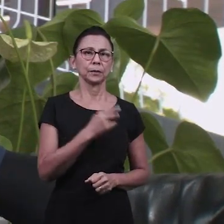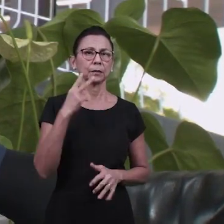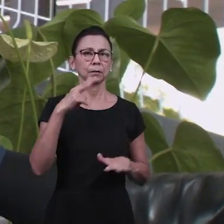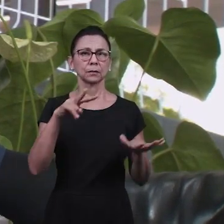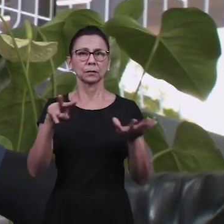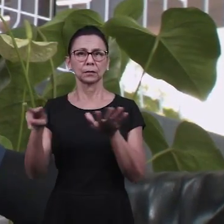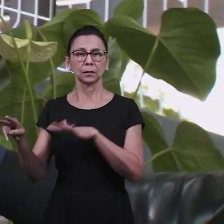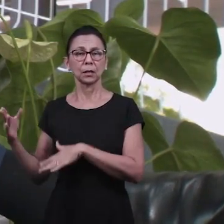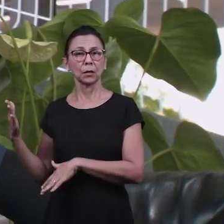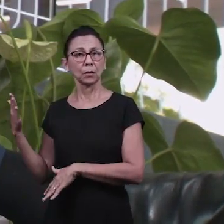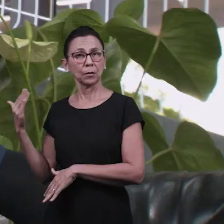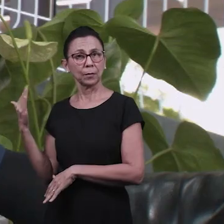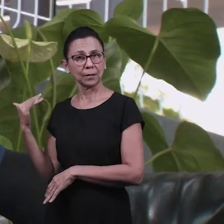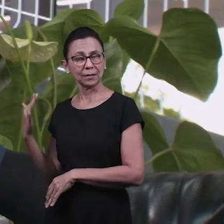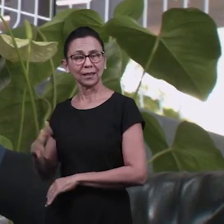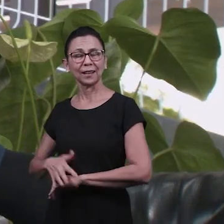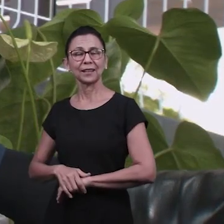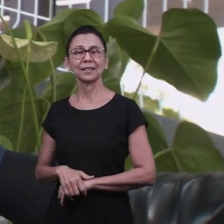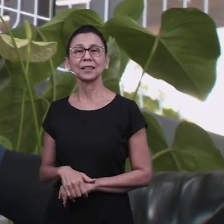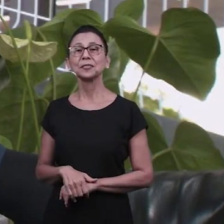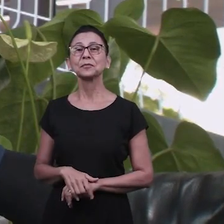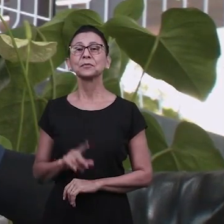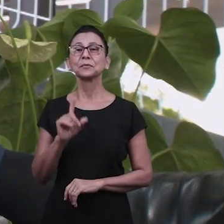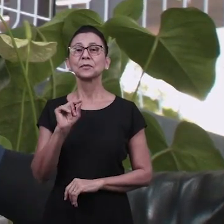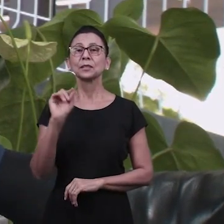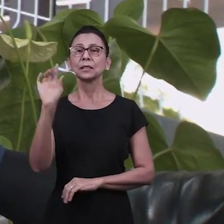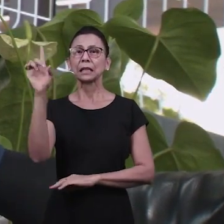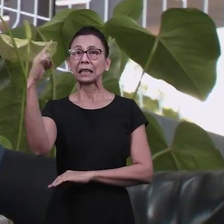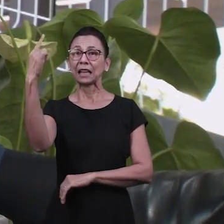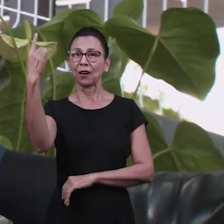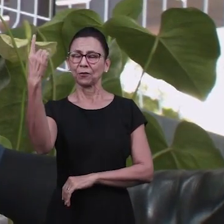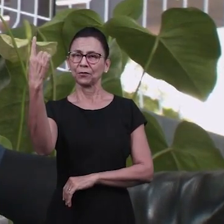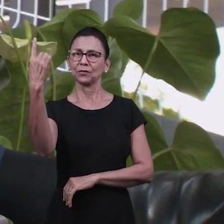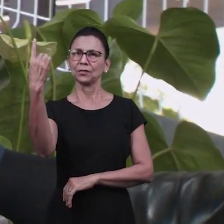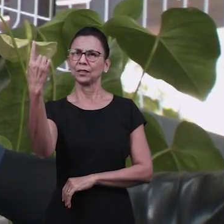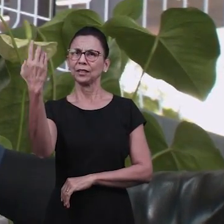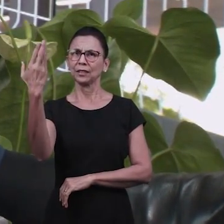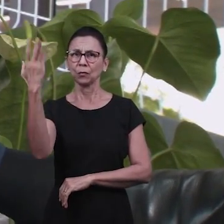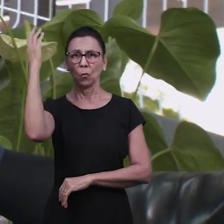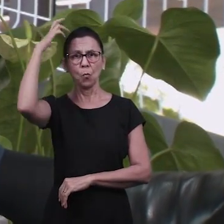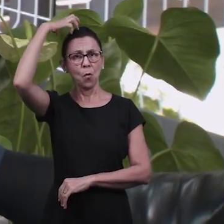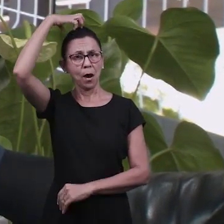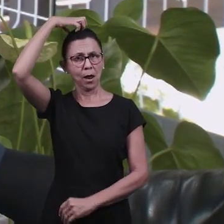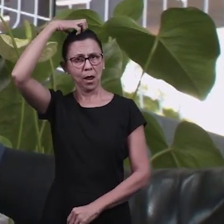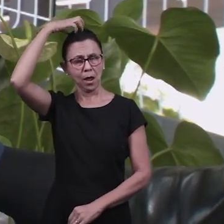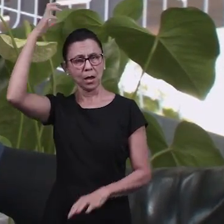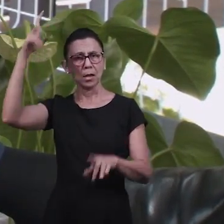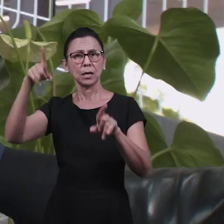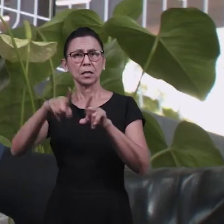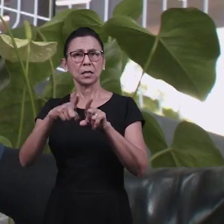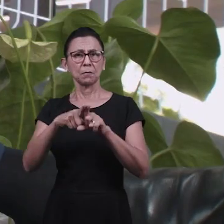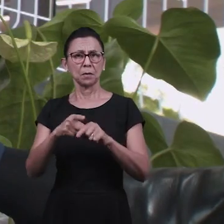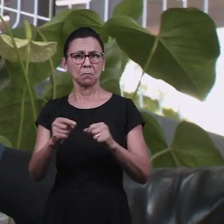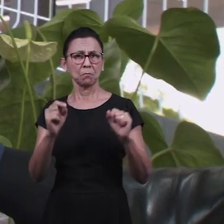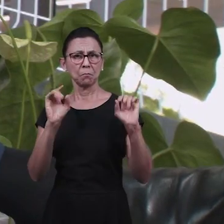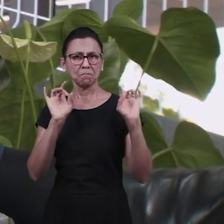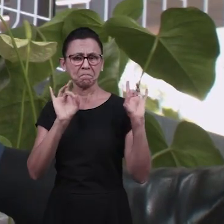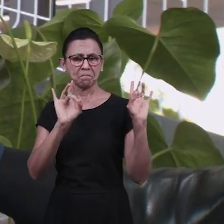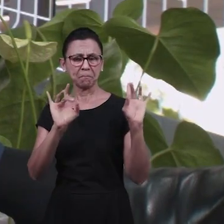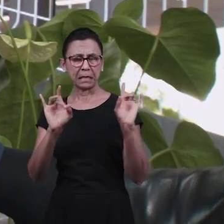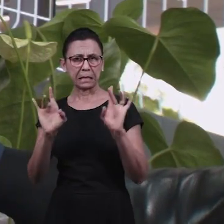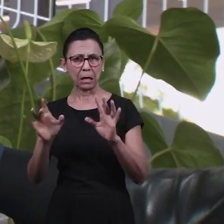David aussi a été un grand musicien. Il a donné le témoignage sur cela aux personnes. Il